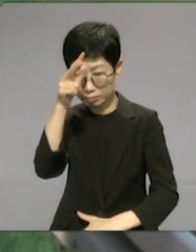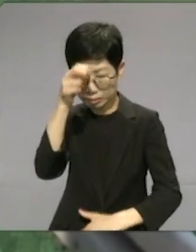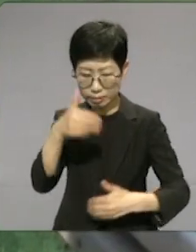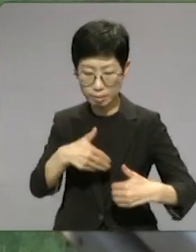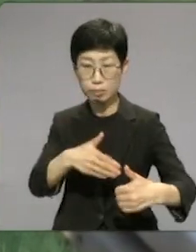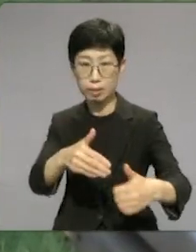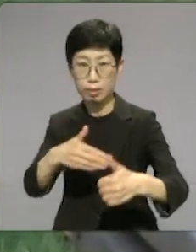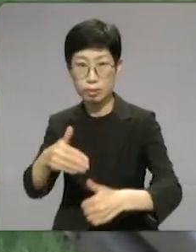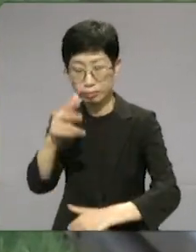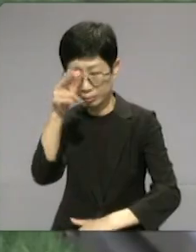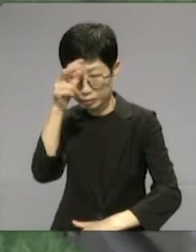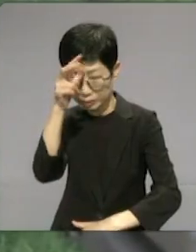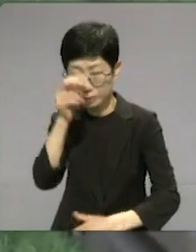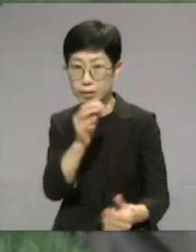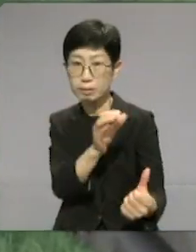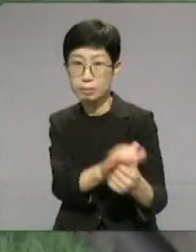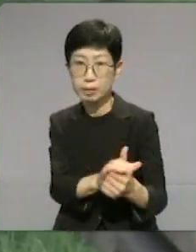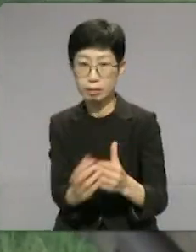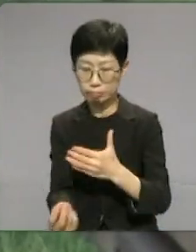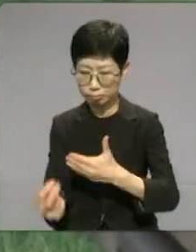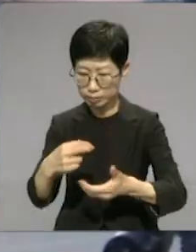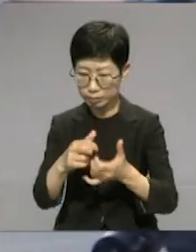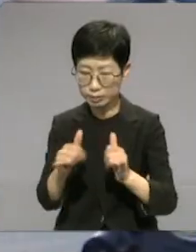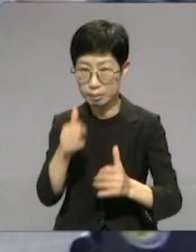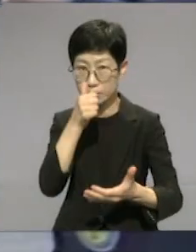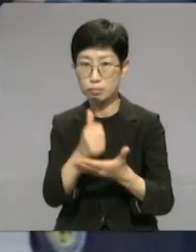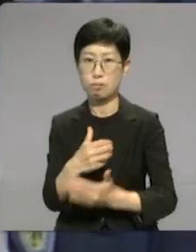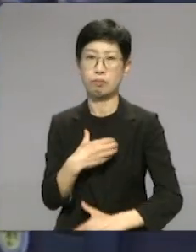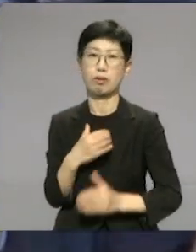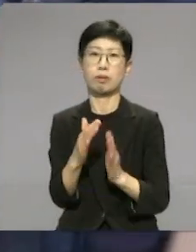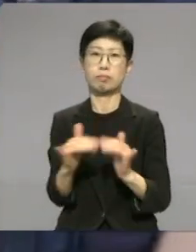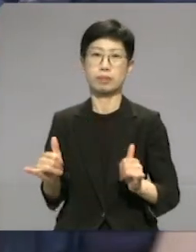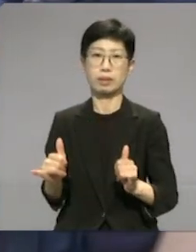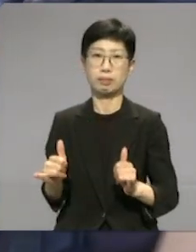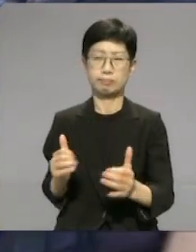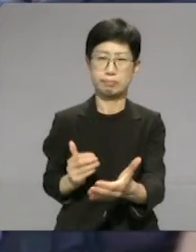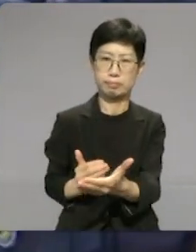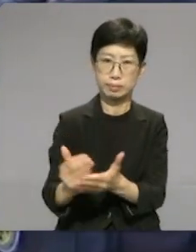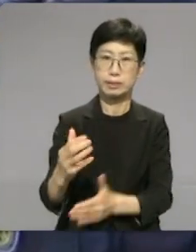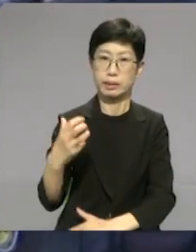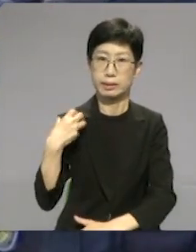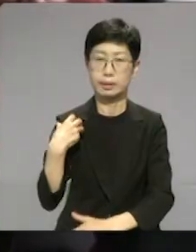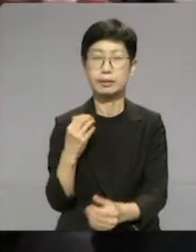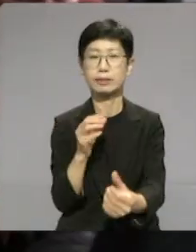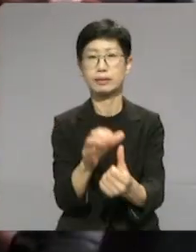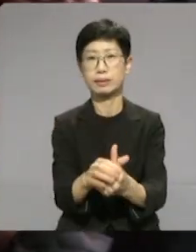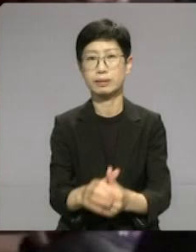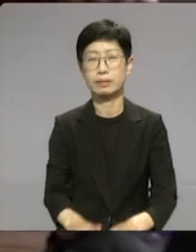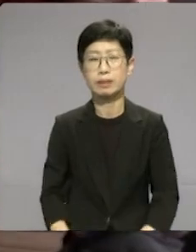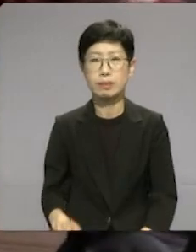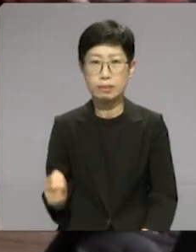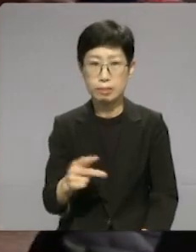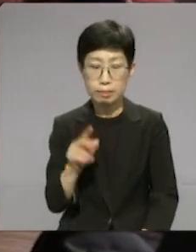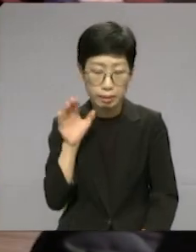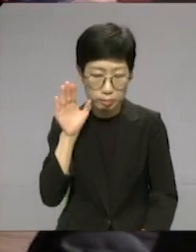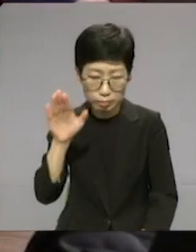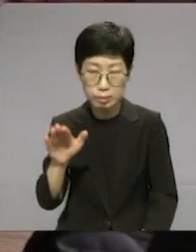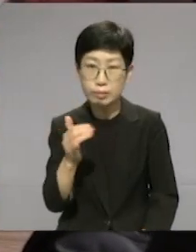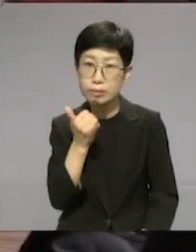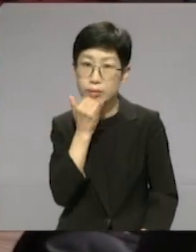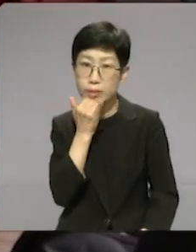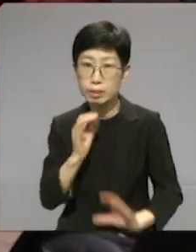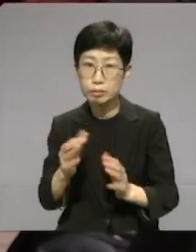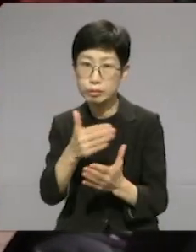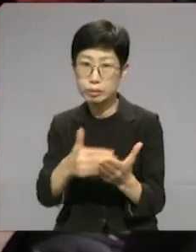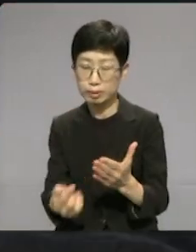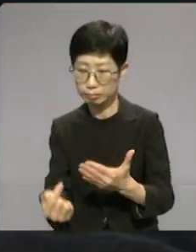배치되고 경찰은 무단 입국자나 범죄 위험 인물 등을 돌려보내게 됩니다. 또 앞으로 독일 국경을